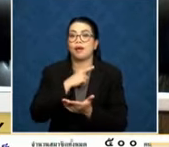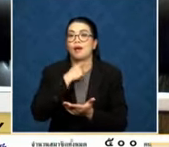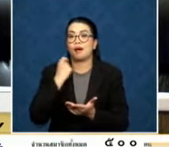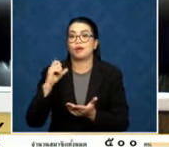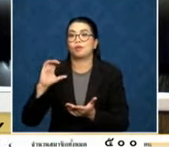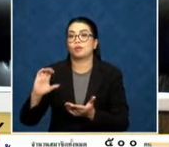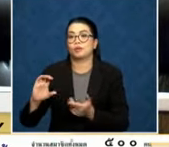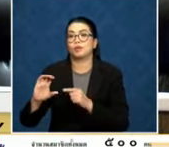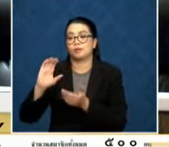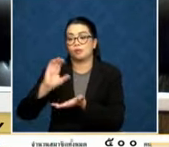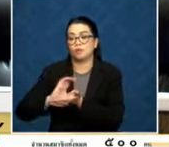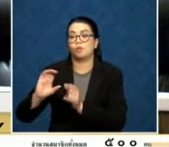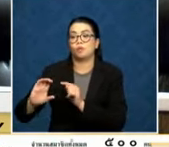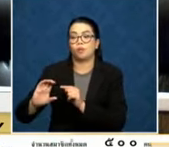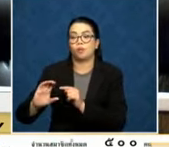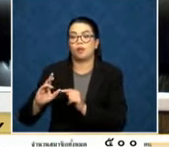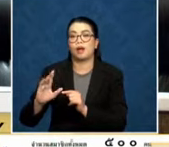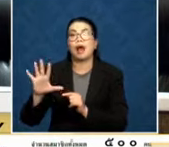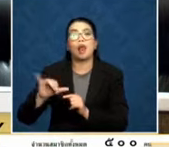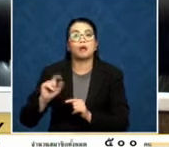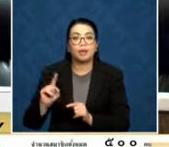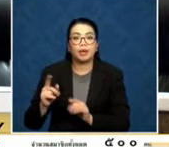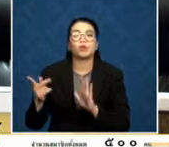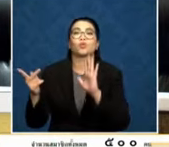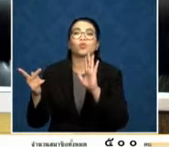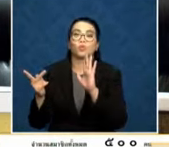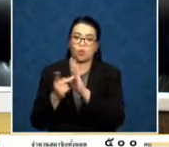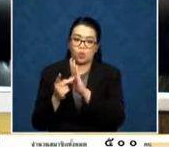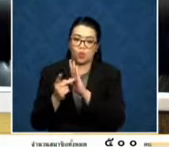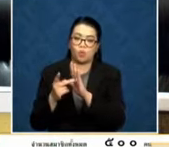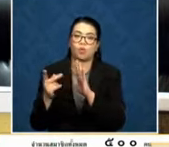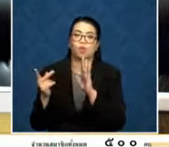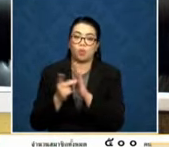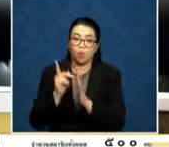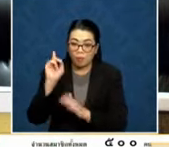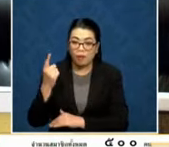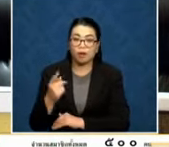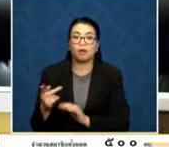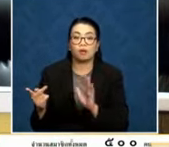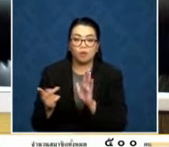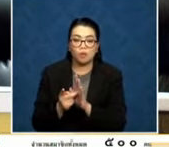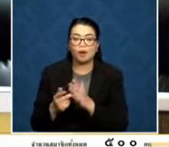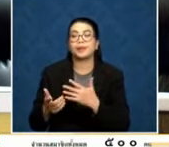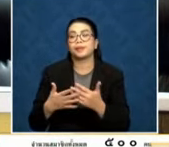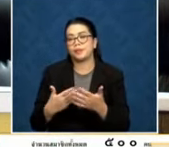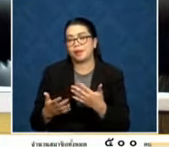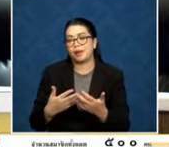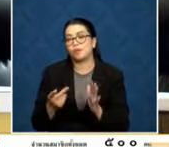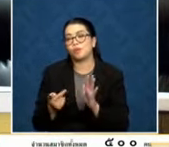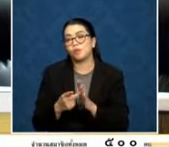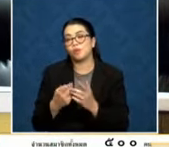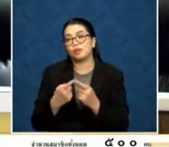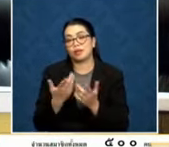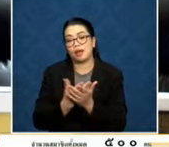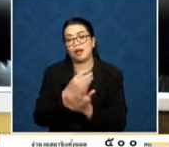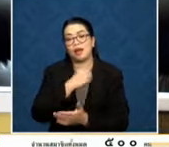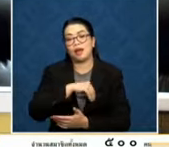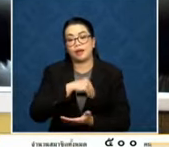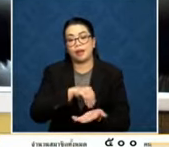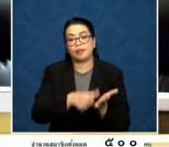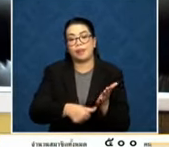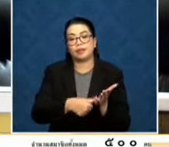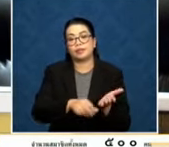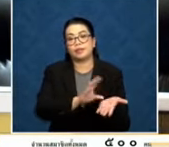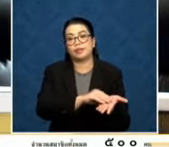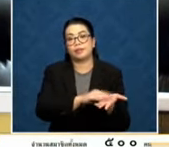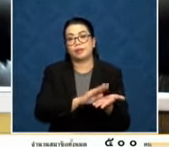ดุลทำยังไงครับกู้ครับอันนี้กู้อีกแล้วนะครับเราไม่ว่ากันถ้ารายได้การจัดเก็บของ